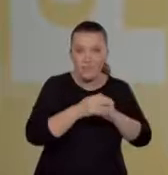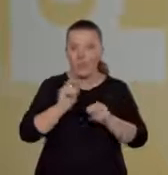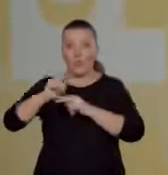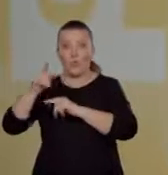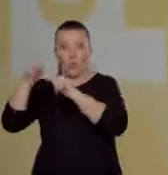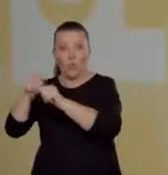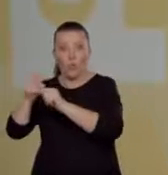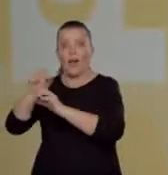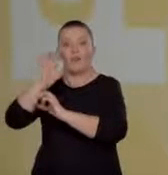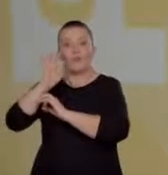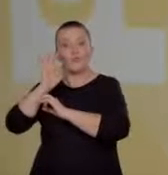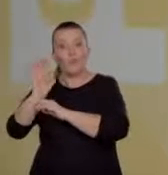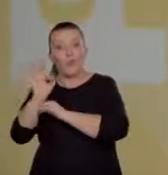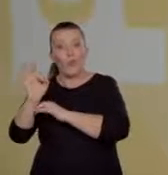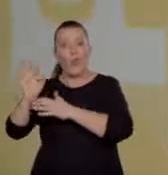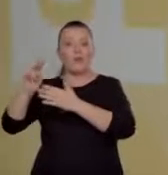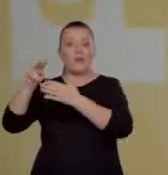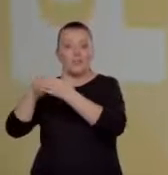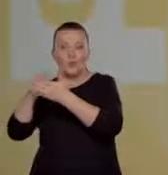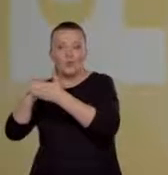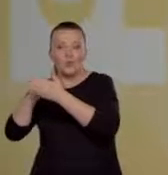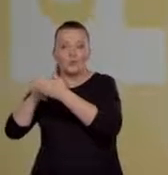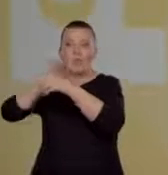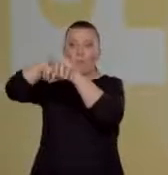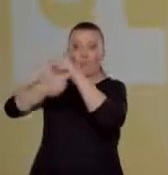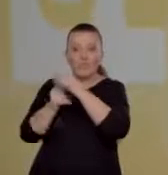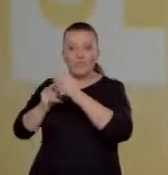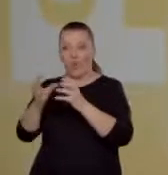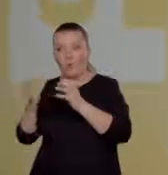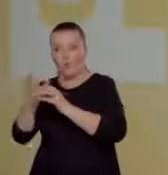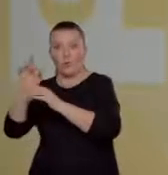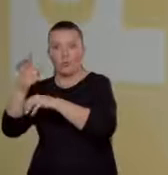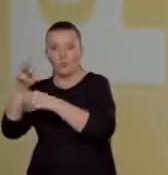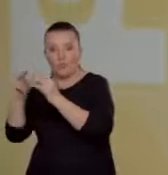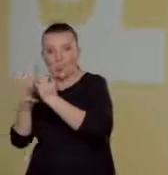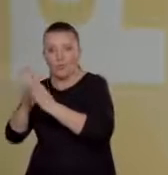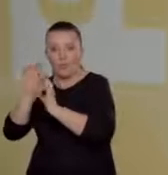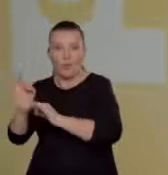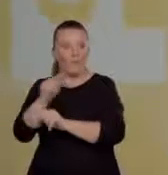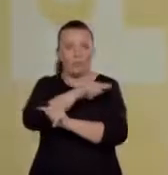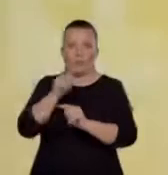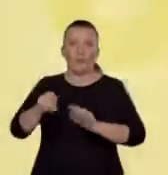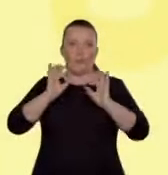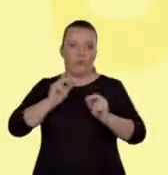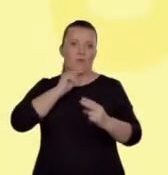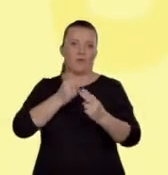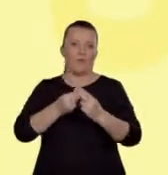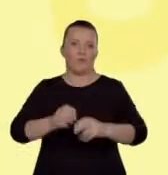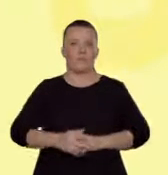mają korzystny stosunek powierzchni do objętości ciała, są odpowiedziami poprawnymi na to zadanie.